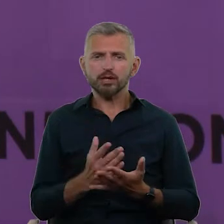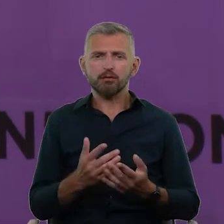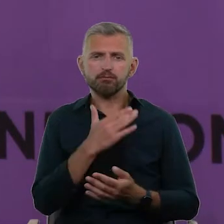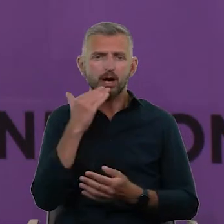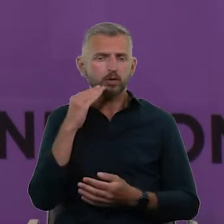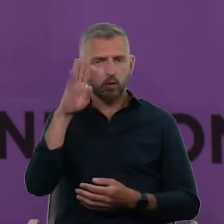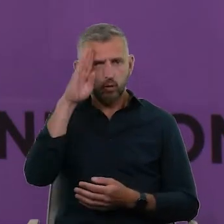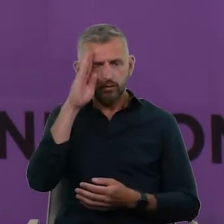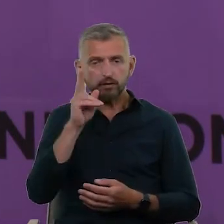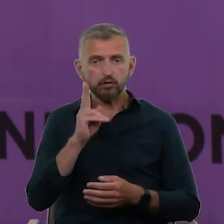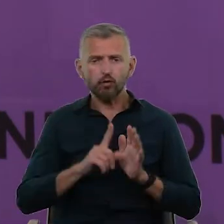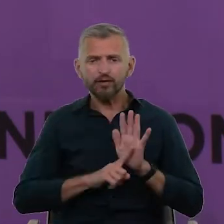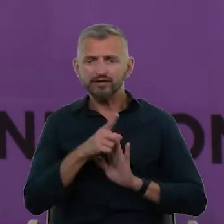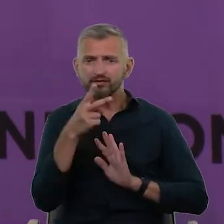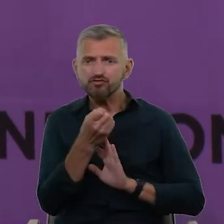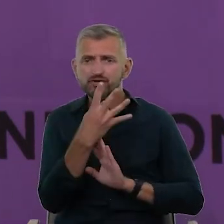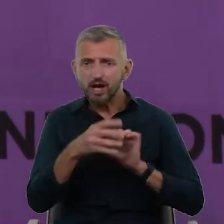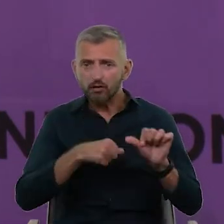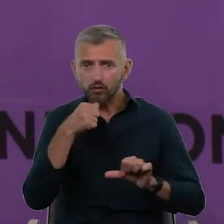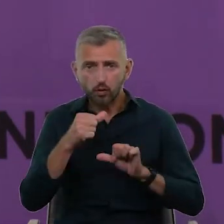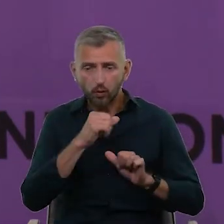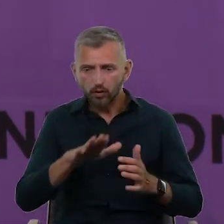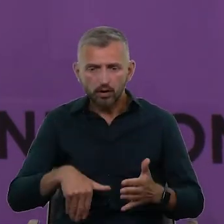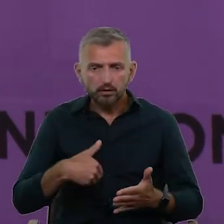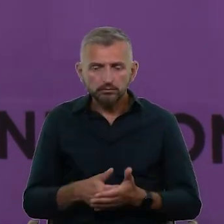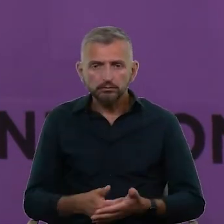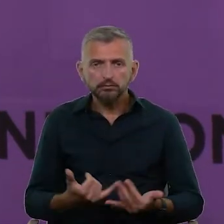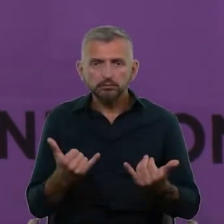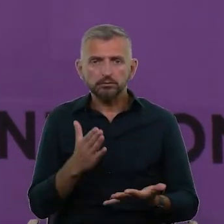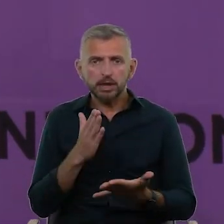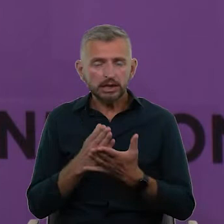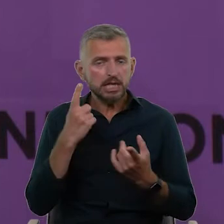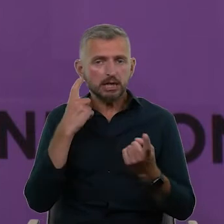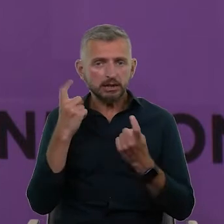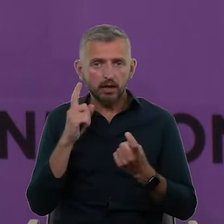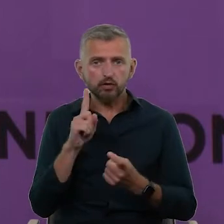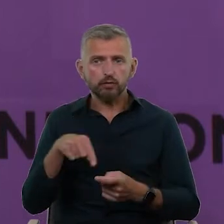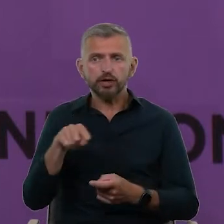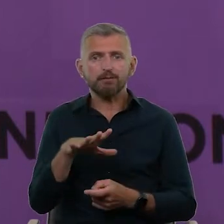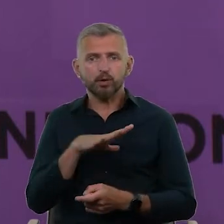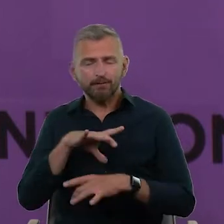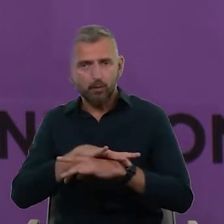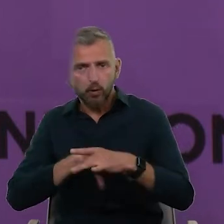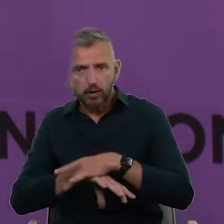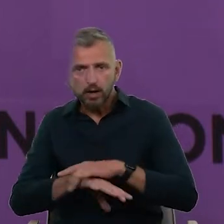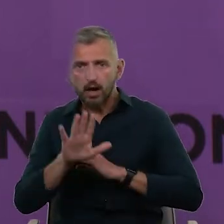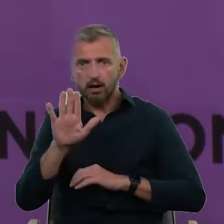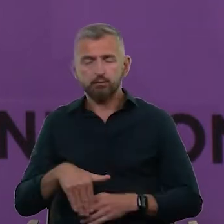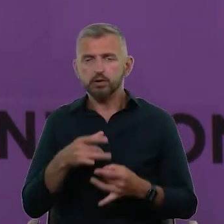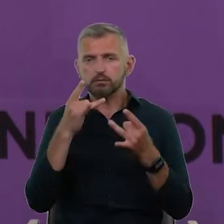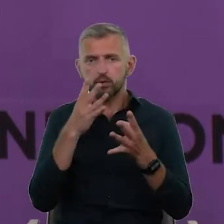частина хлопців, які ще з 14 року. Є дані, свідчення, що вони знаходились в полоні, потім вони